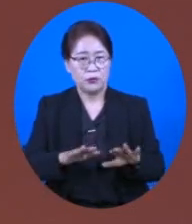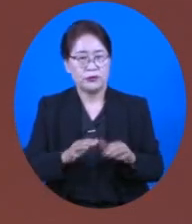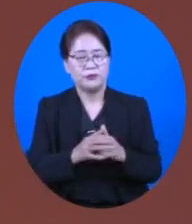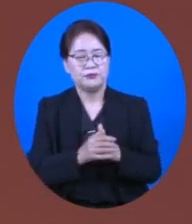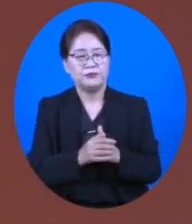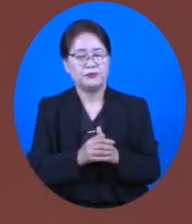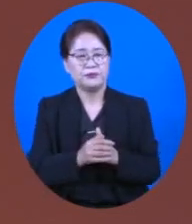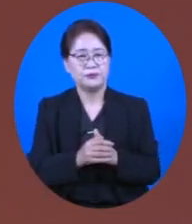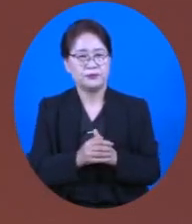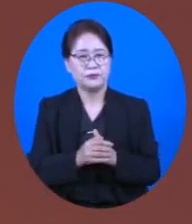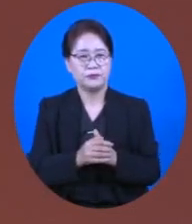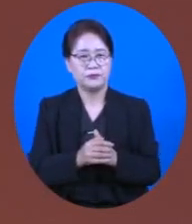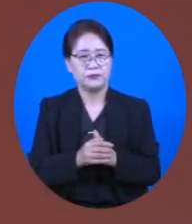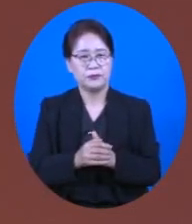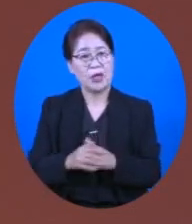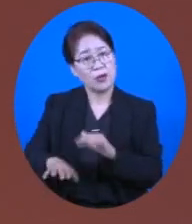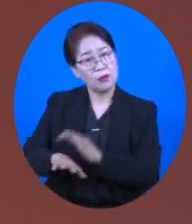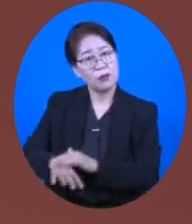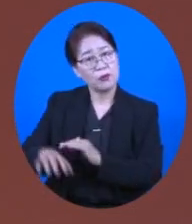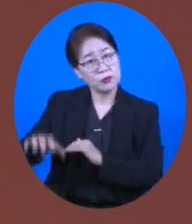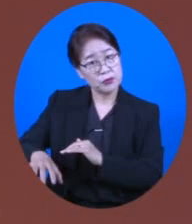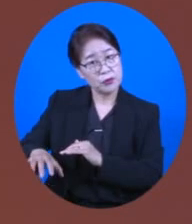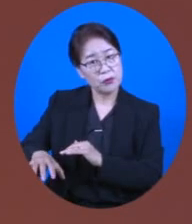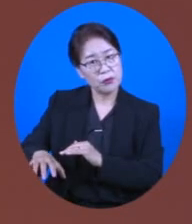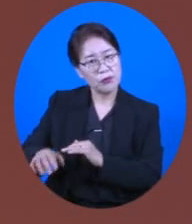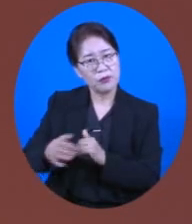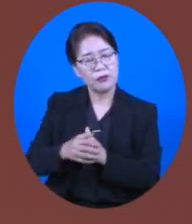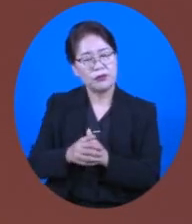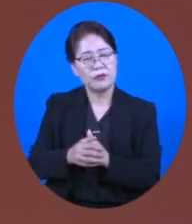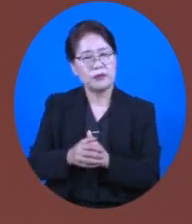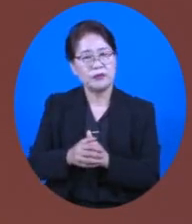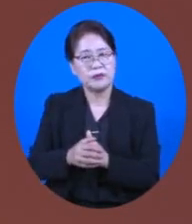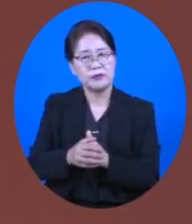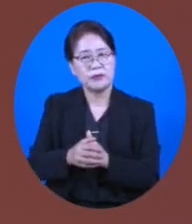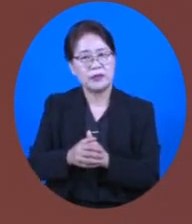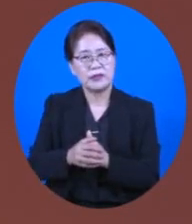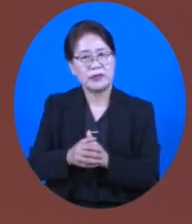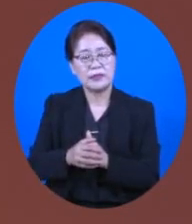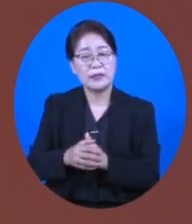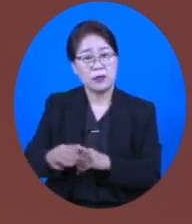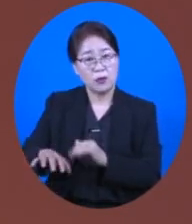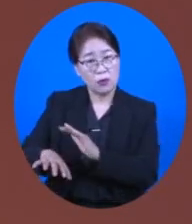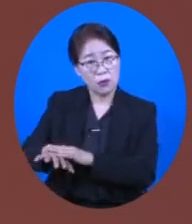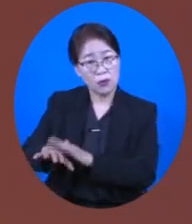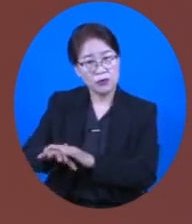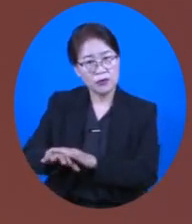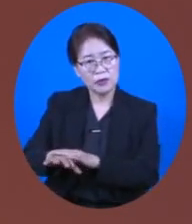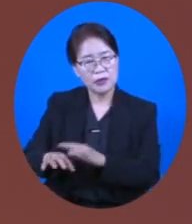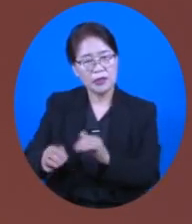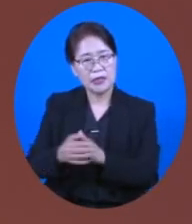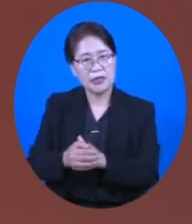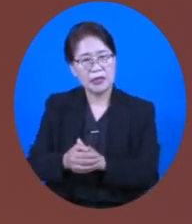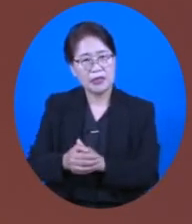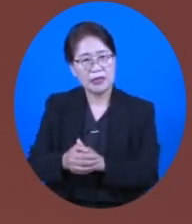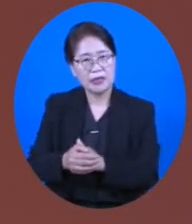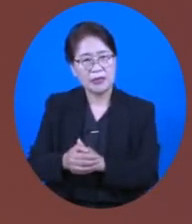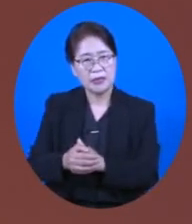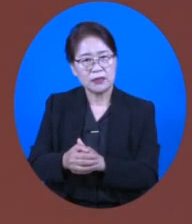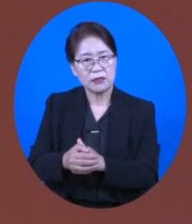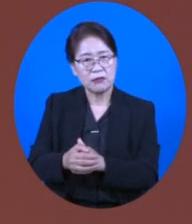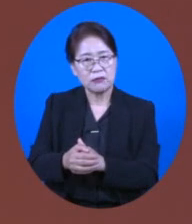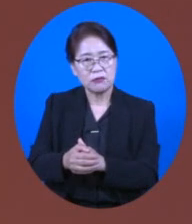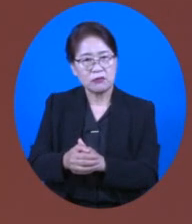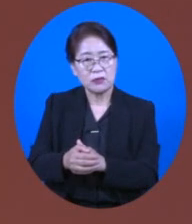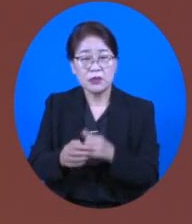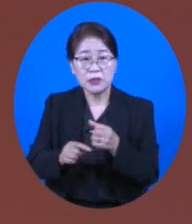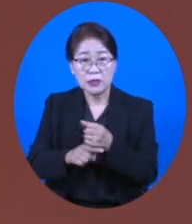되면 오른쪽에 해당하는 에미노라고 하는 이 앞에 전치사 위에라고 하는